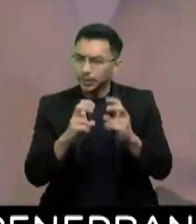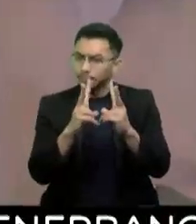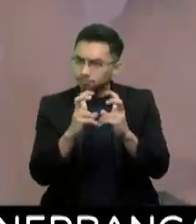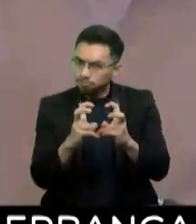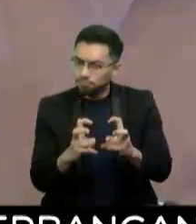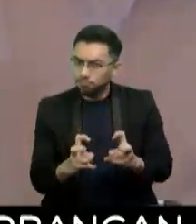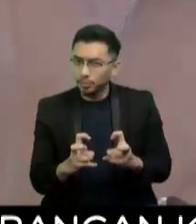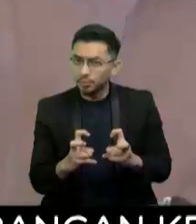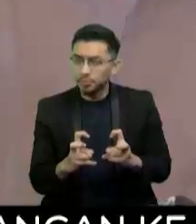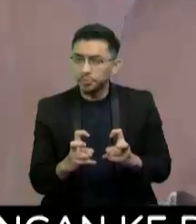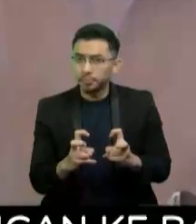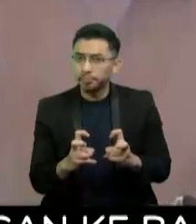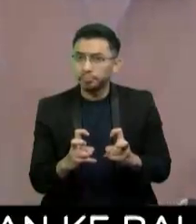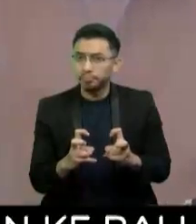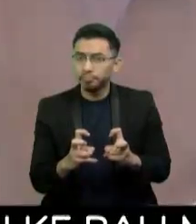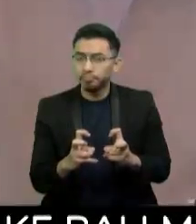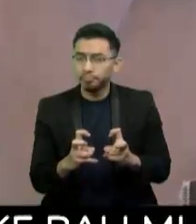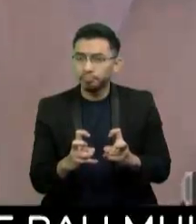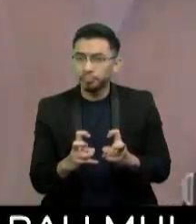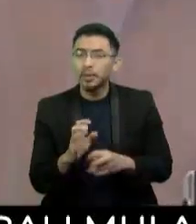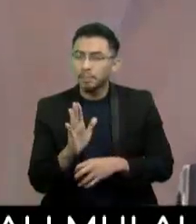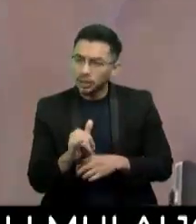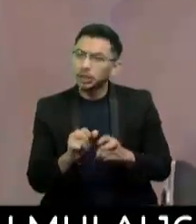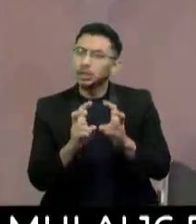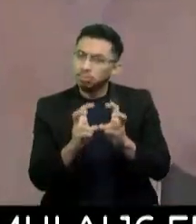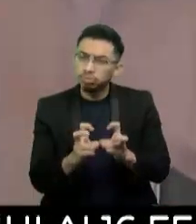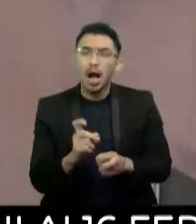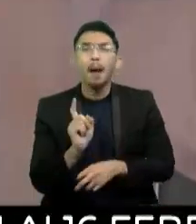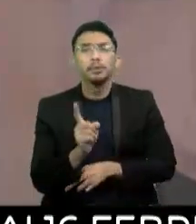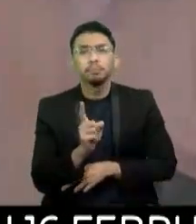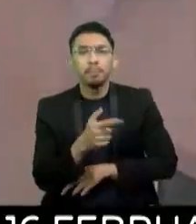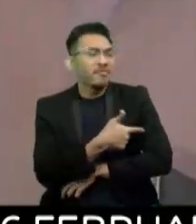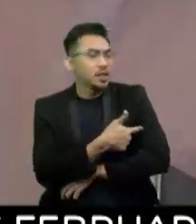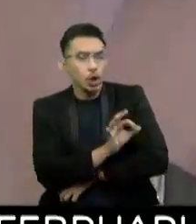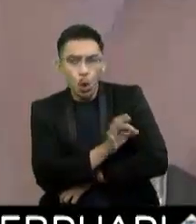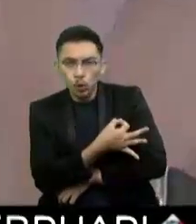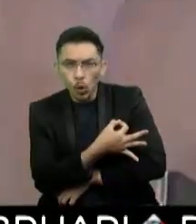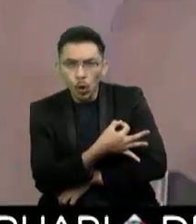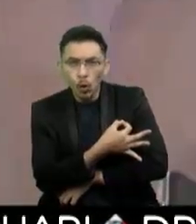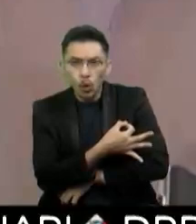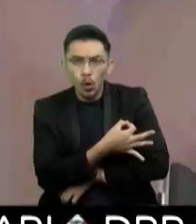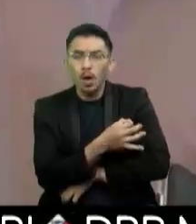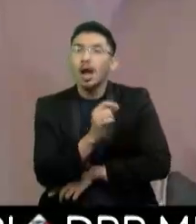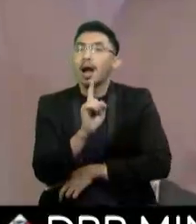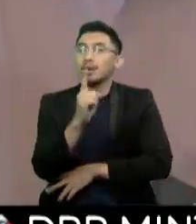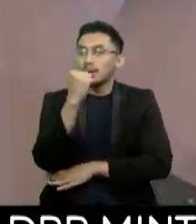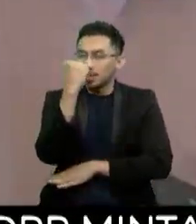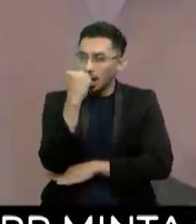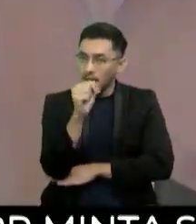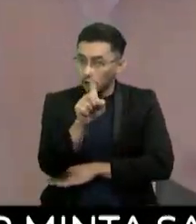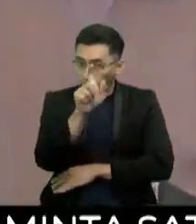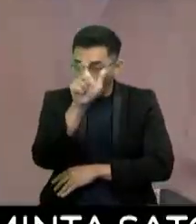penanganan perkara ke tingkat penyidikan. Dan sudah menetapkan tersangka satu orang saat ini, yaitu